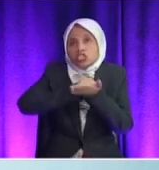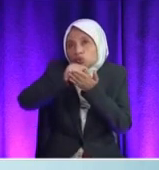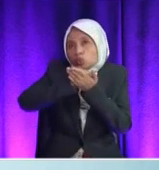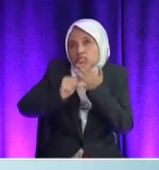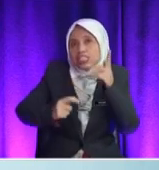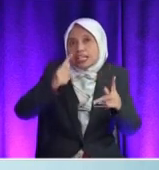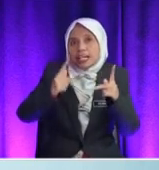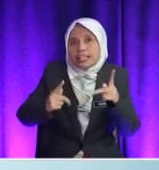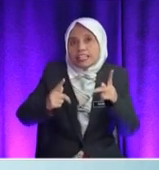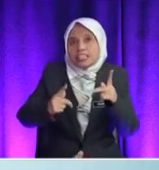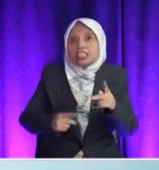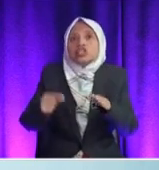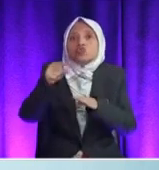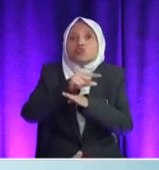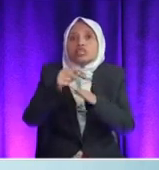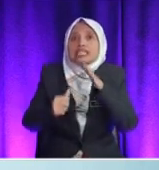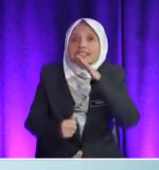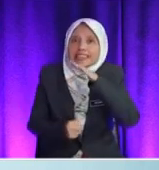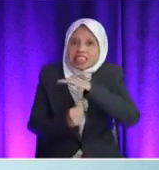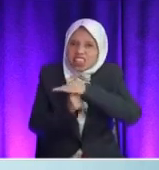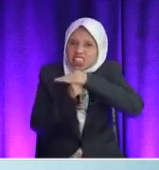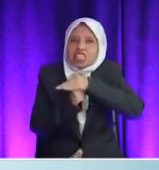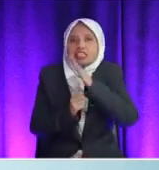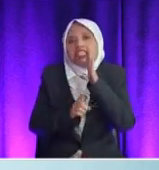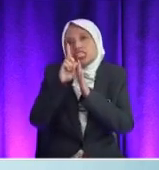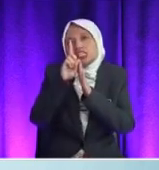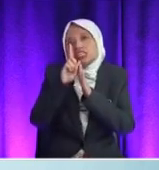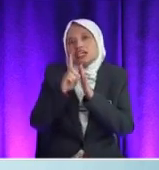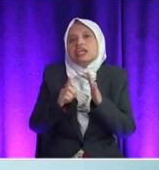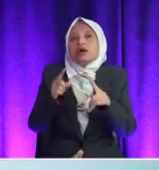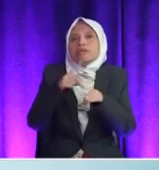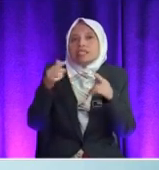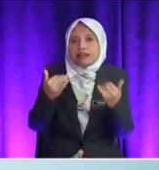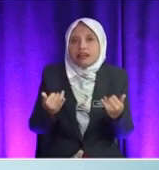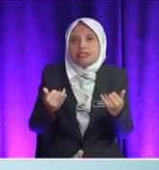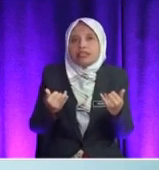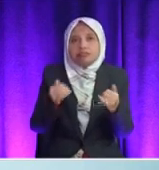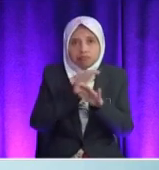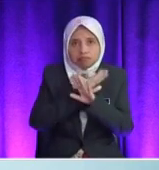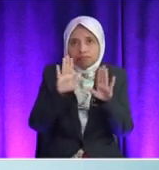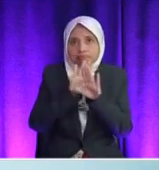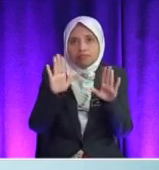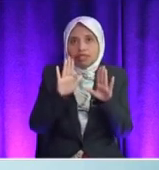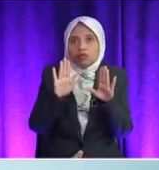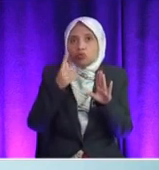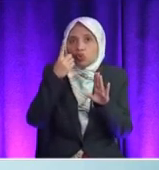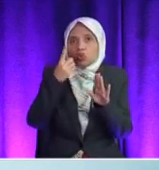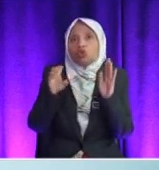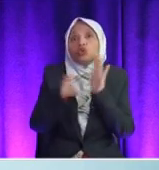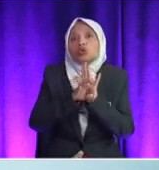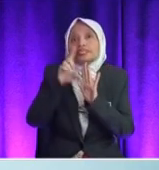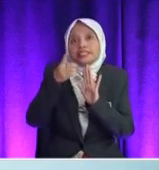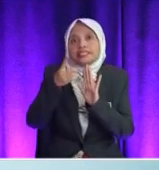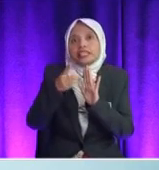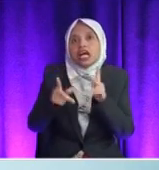nyeri tekan aja nih ah sebagai tradisi itu Pak demo saja Timur halus sekali itu sengaja sekali dulu udah-udah